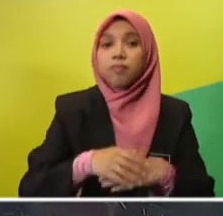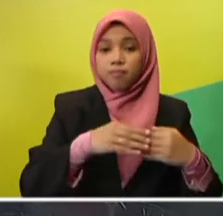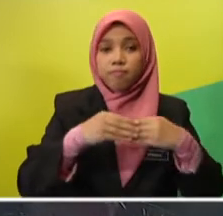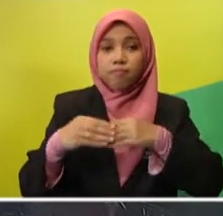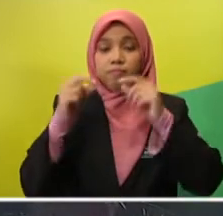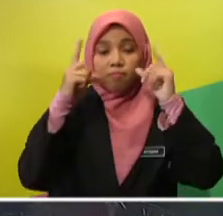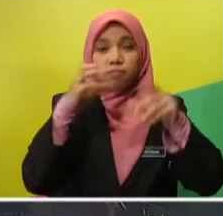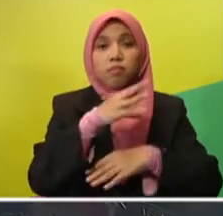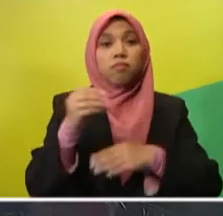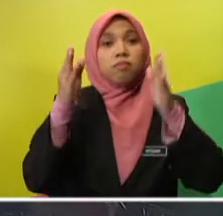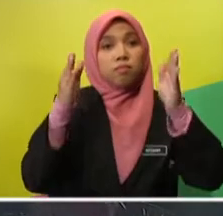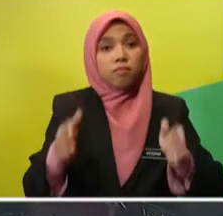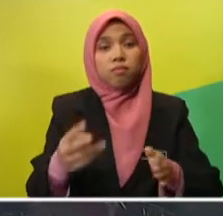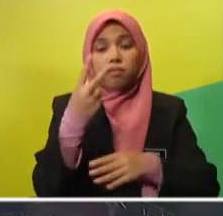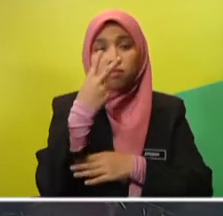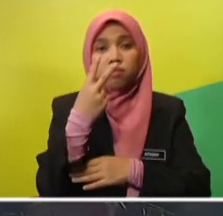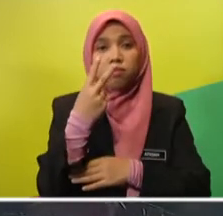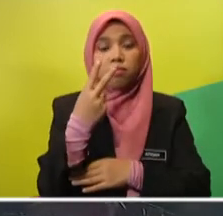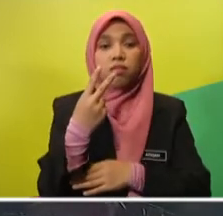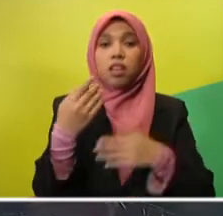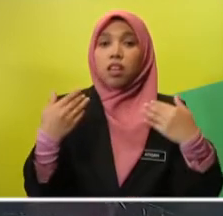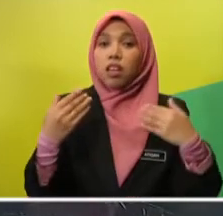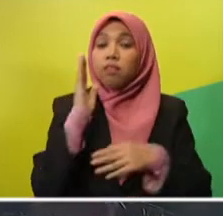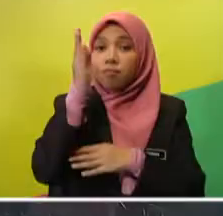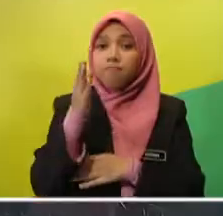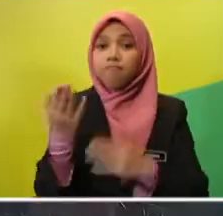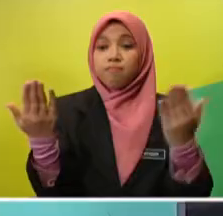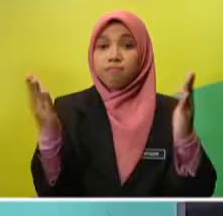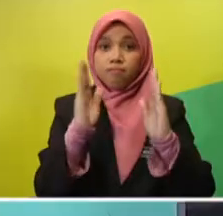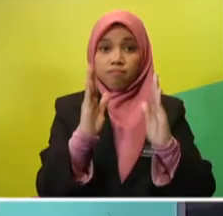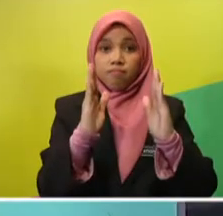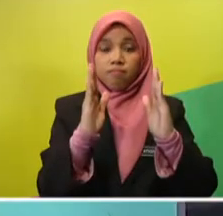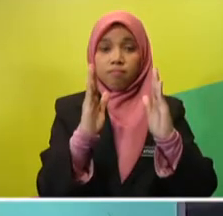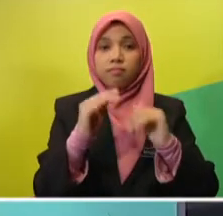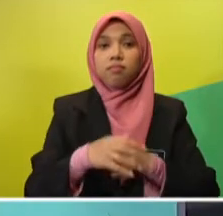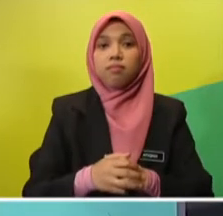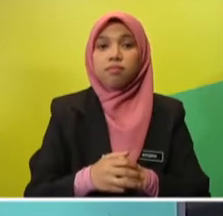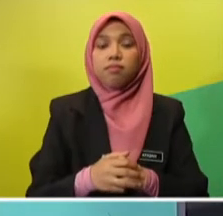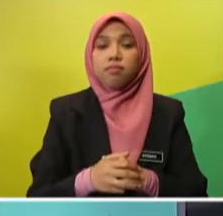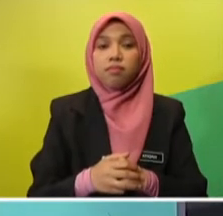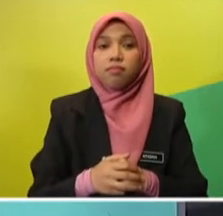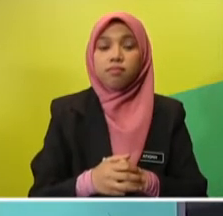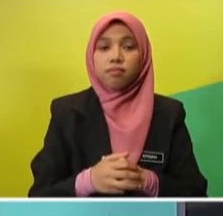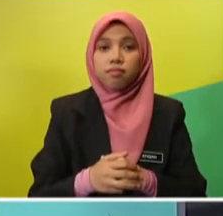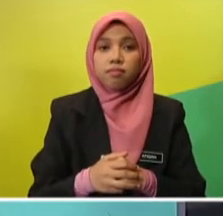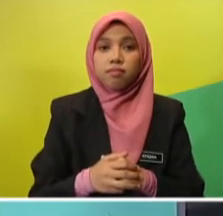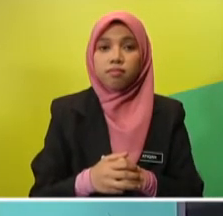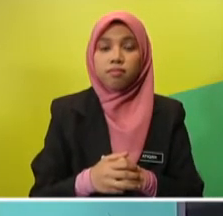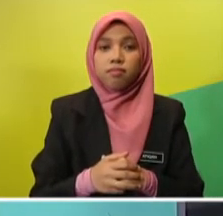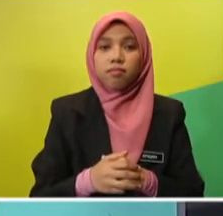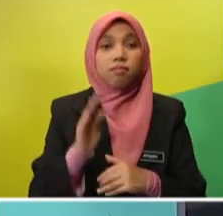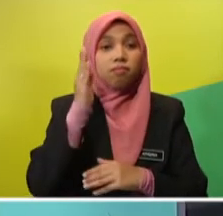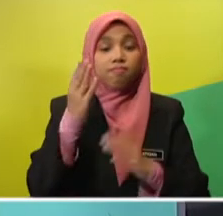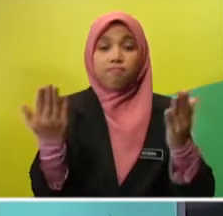celik dan klien akan menghadap antara satu sama lain. Oh, bersemuka cikgu? Bersemuka. Baik. Okey, akan